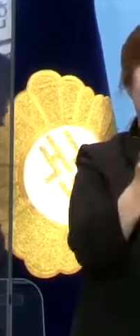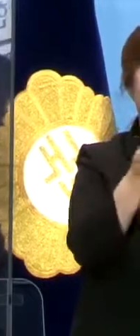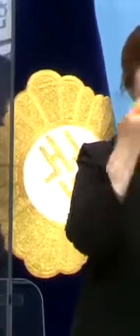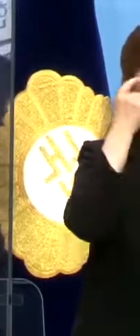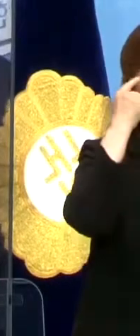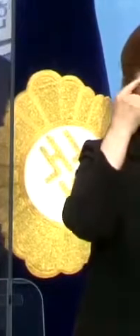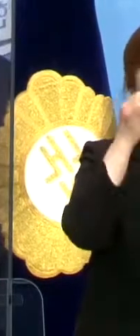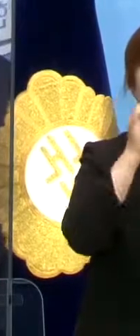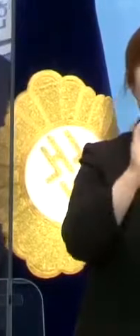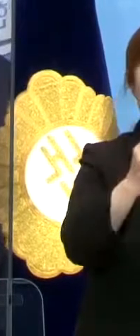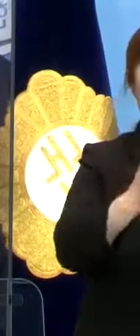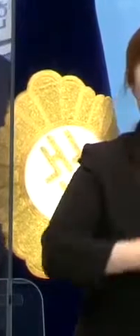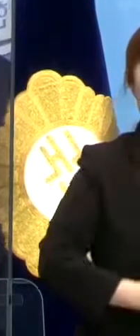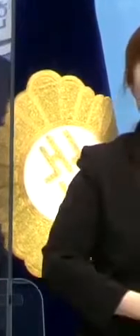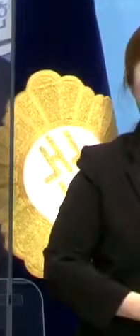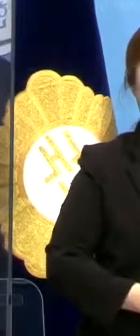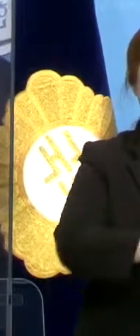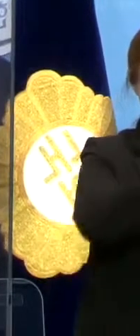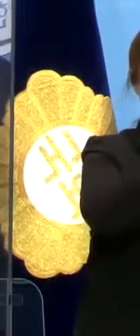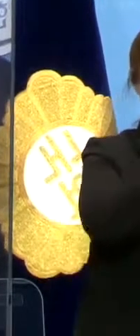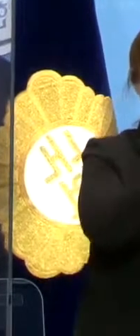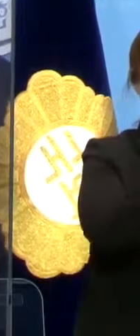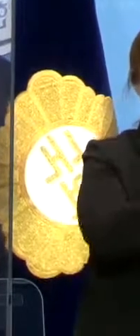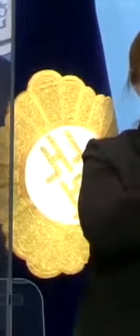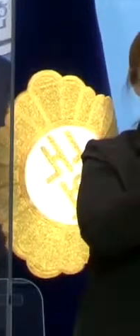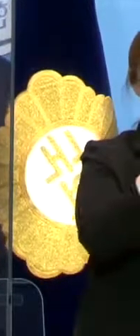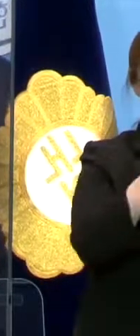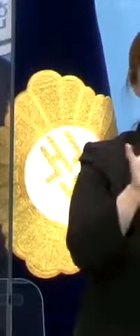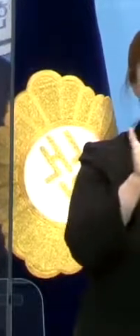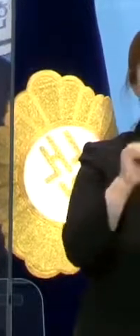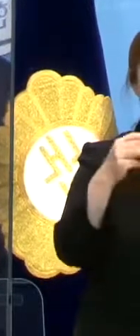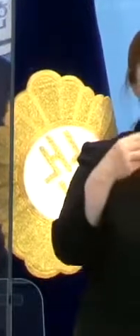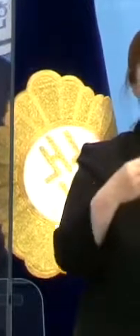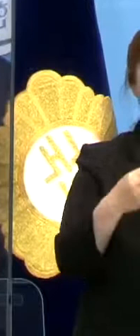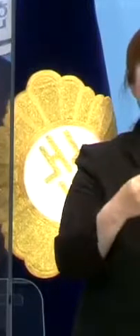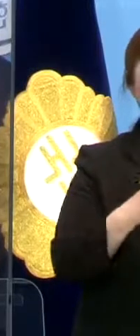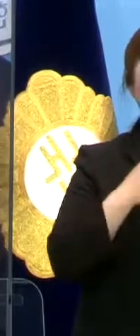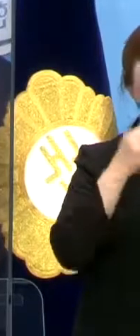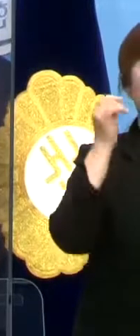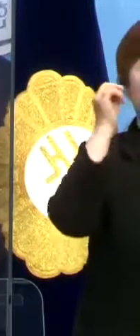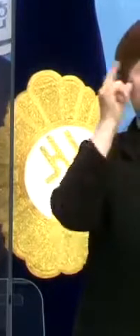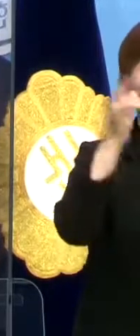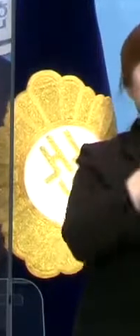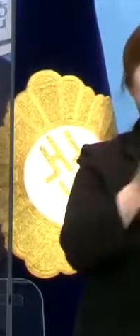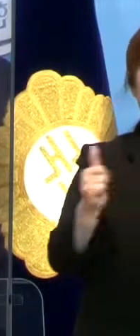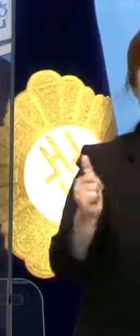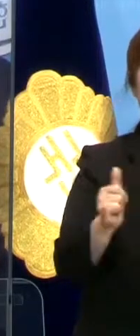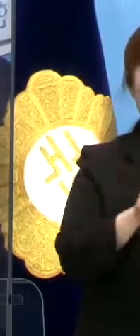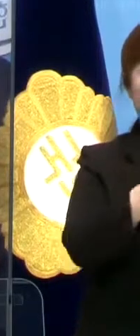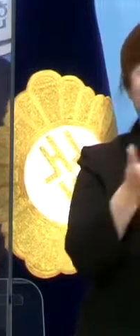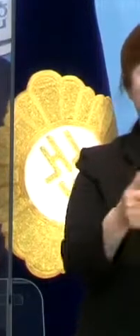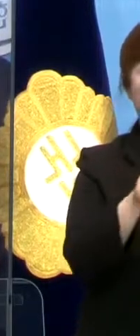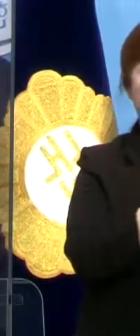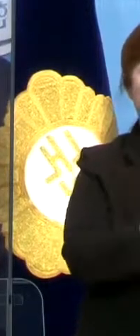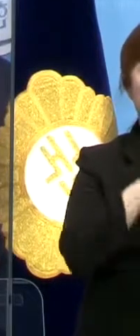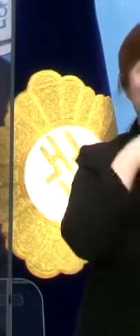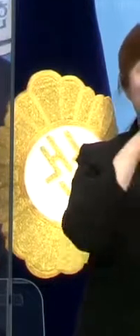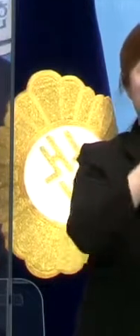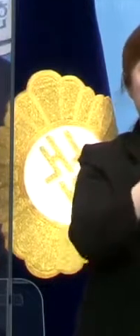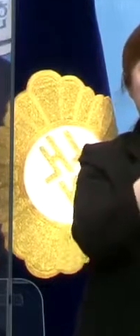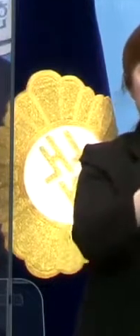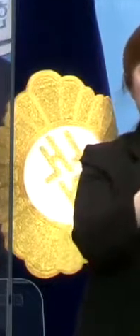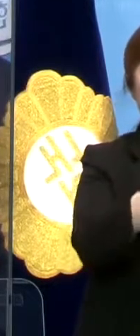같습니다 전태일 열사가 산하 할 때 나이가 스물 두 살이 얻습니다 한달전에 10월 12일이